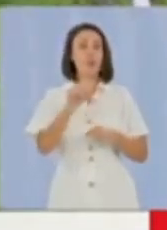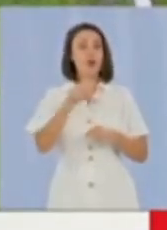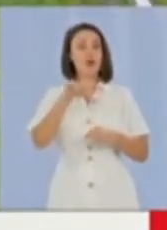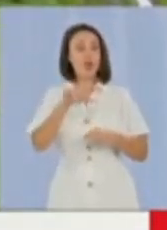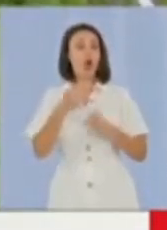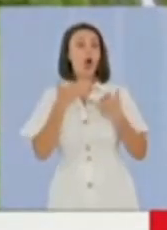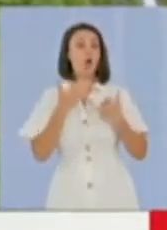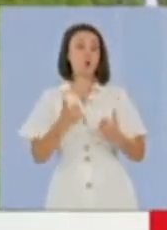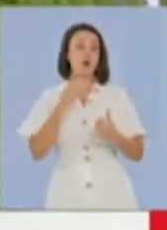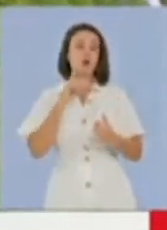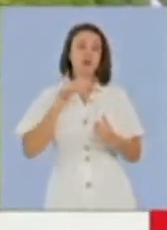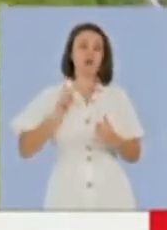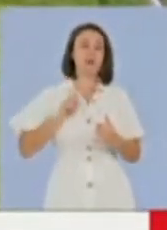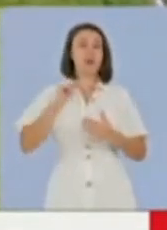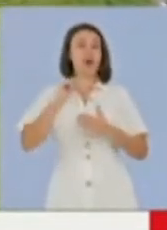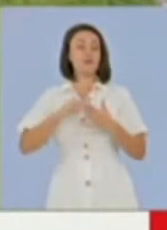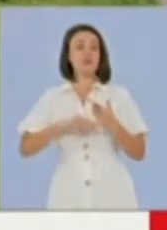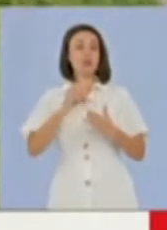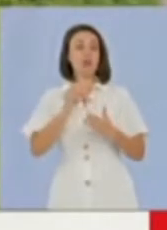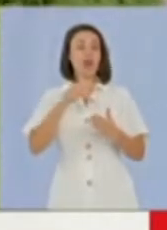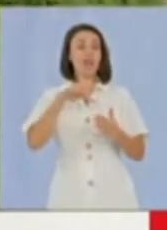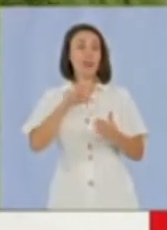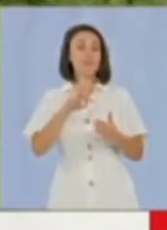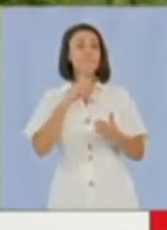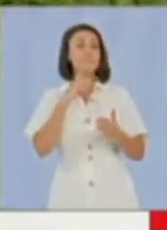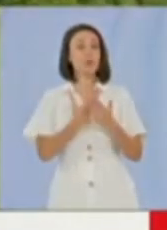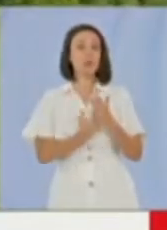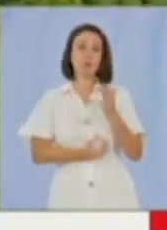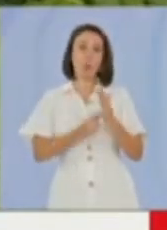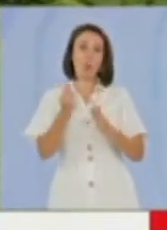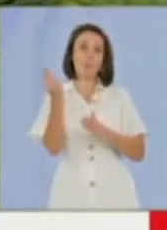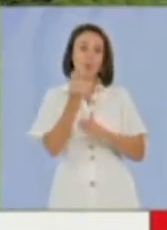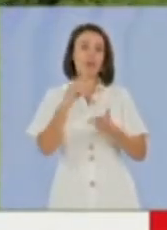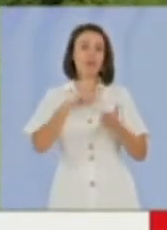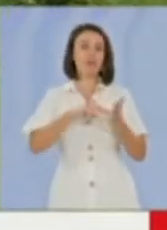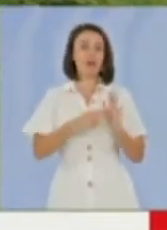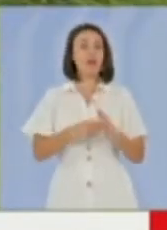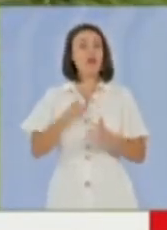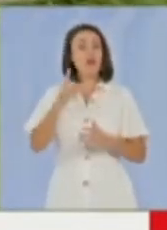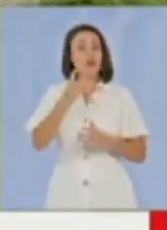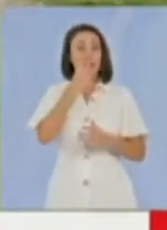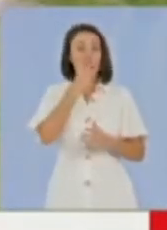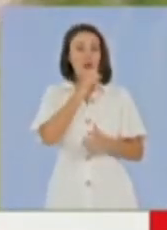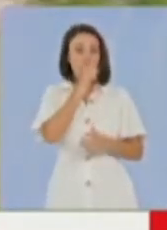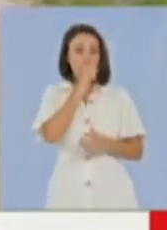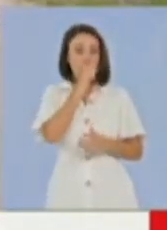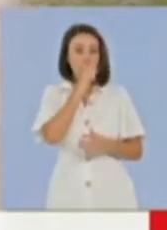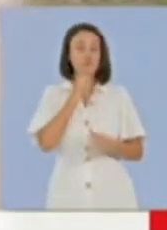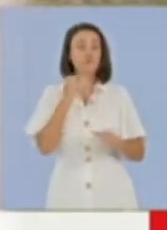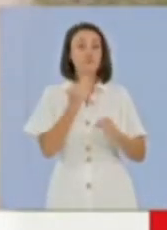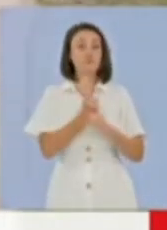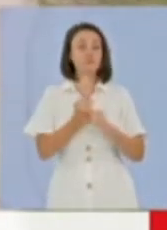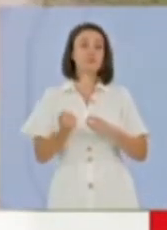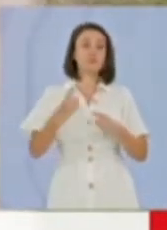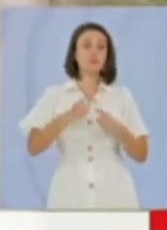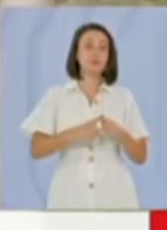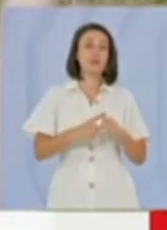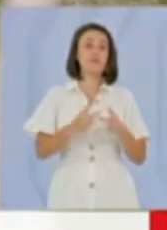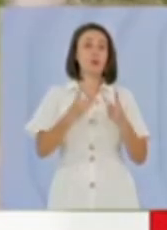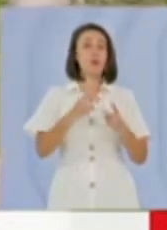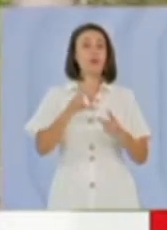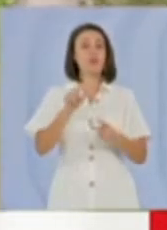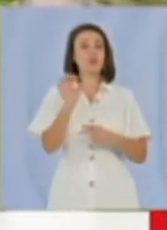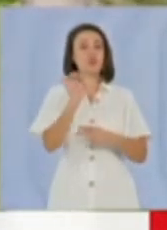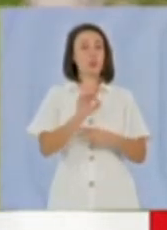În prezent se așteaptă un aviz de la CNAIR pentru noul proiect tehnic. Acesta prevede lucrări suplimentare în valoare de 30 de milioane